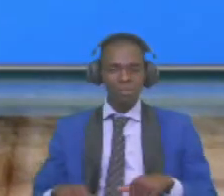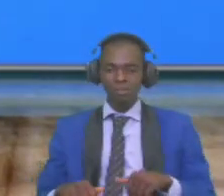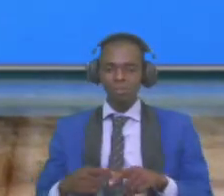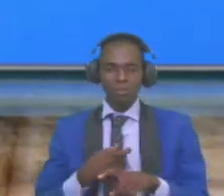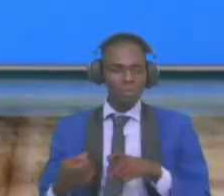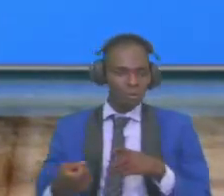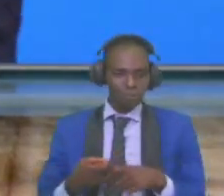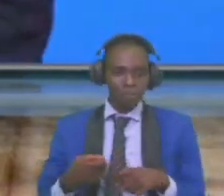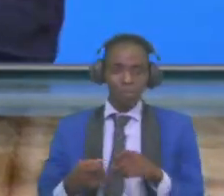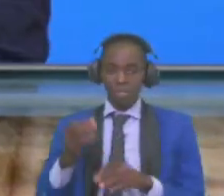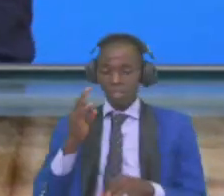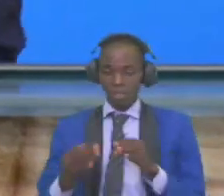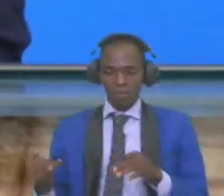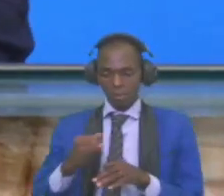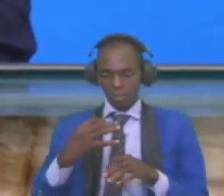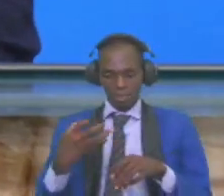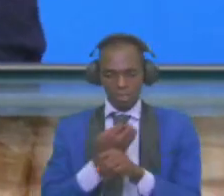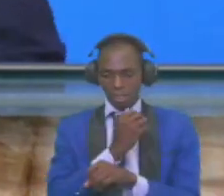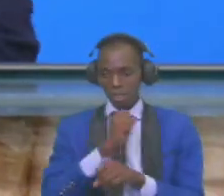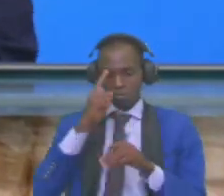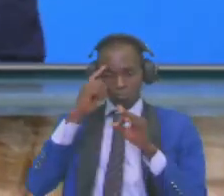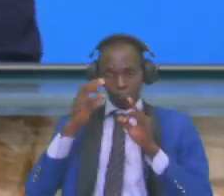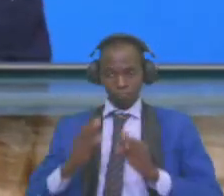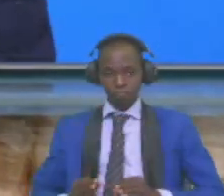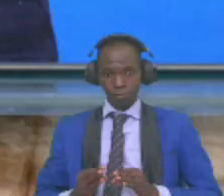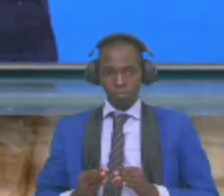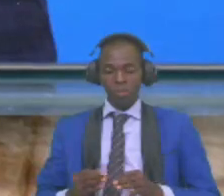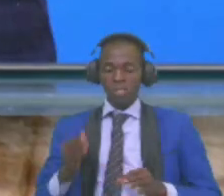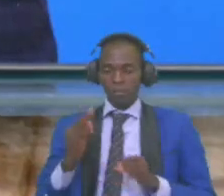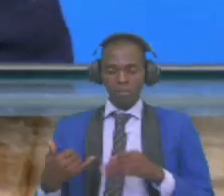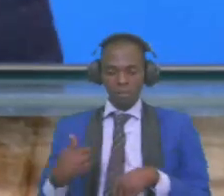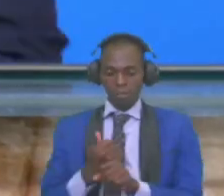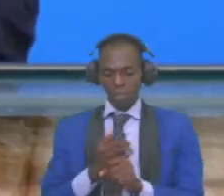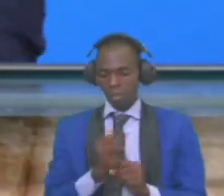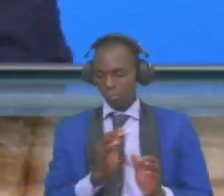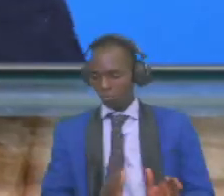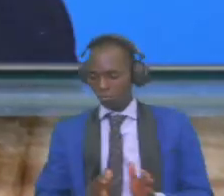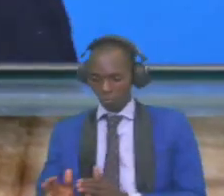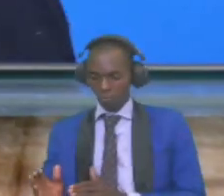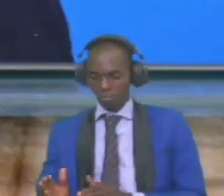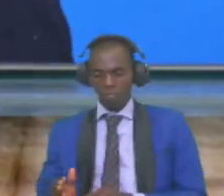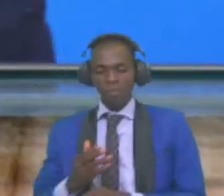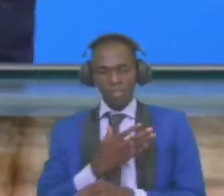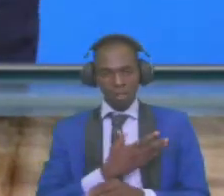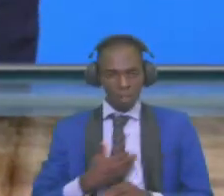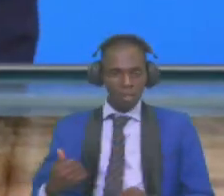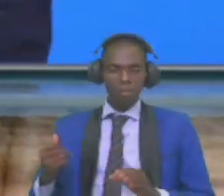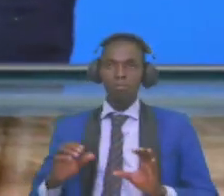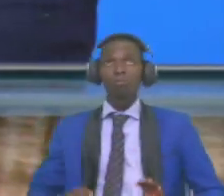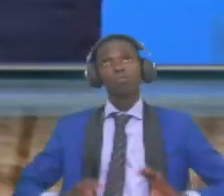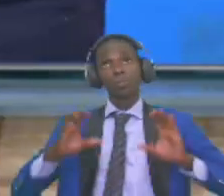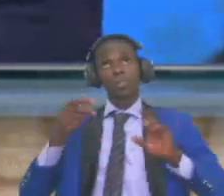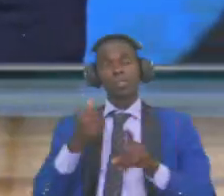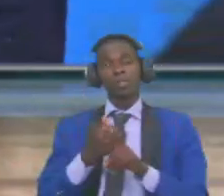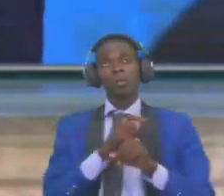persécution et s'y prête indécision si l'on fait un projet si ce sont consacrés pour